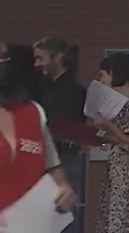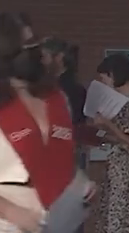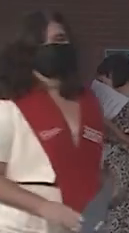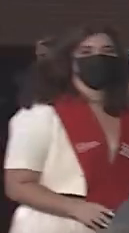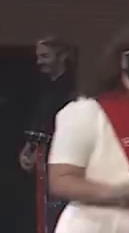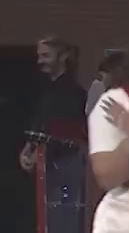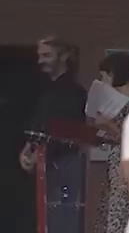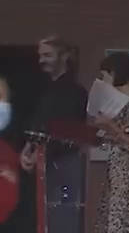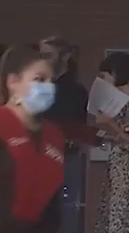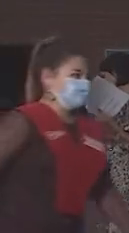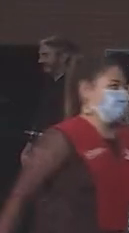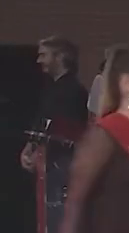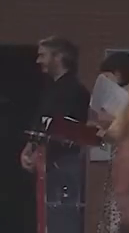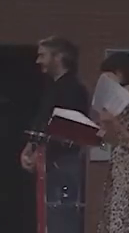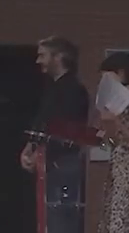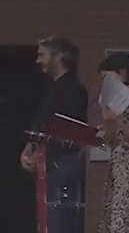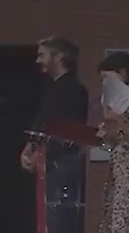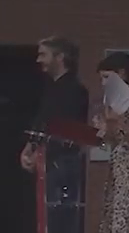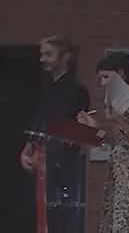Mireia Martínez Gili.